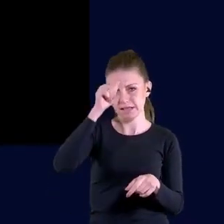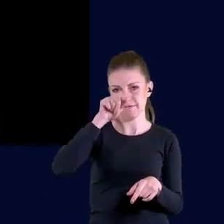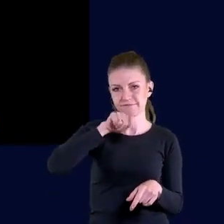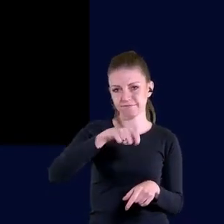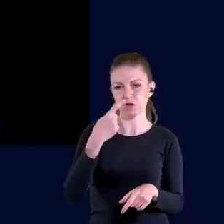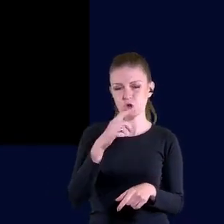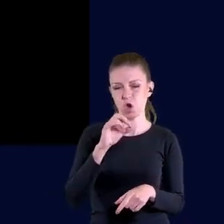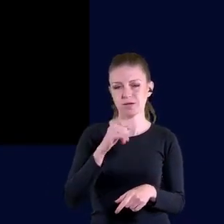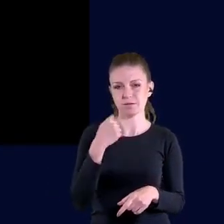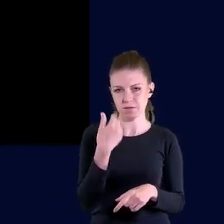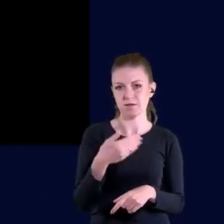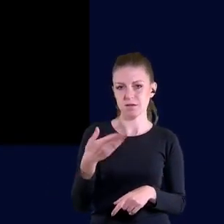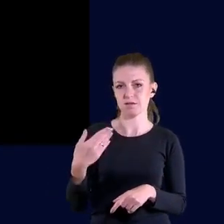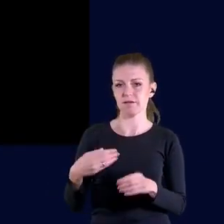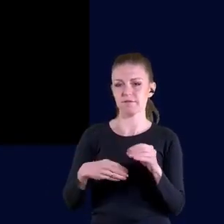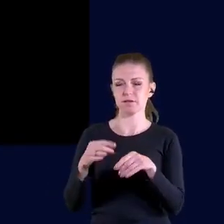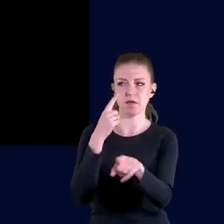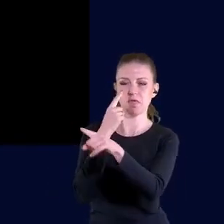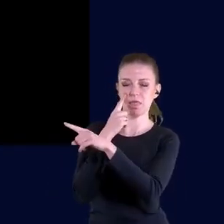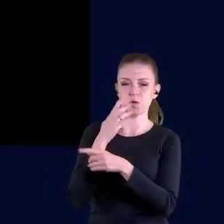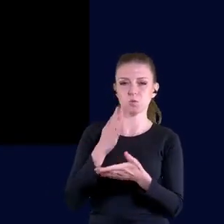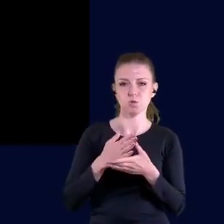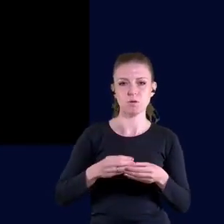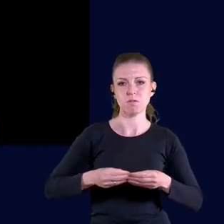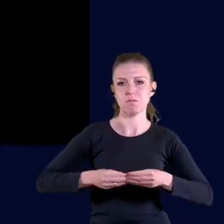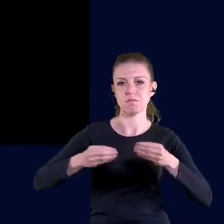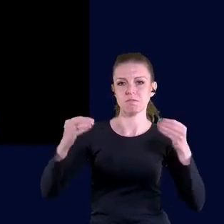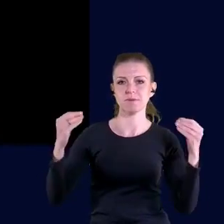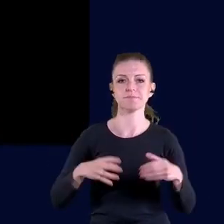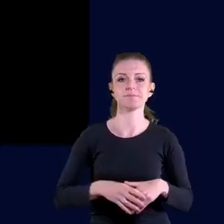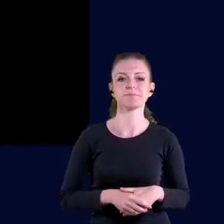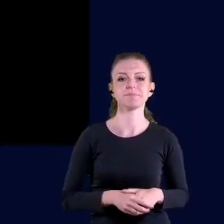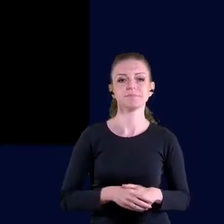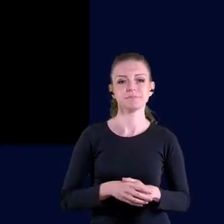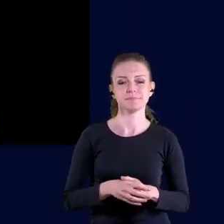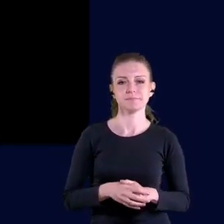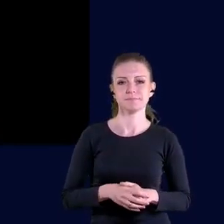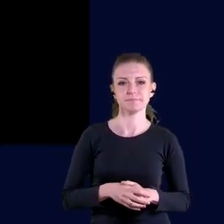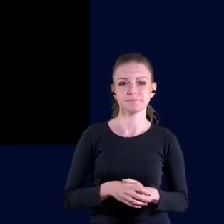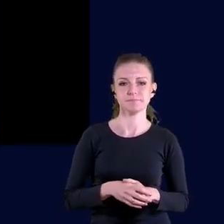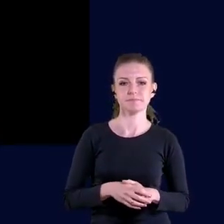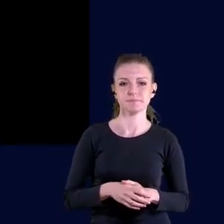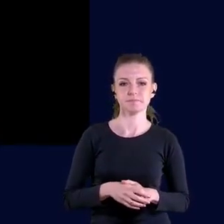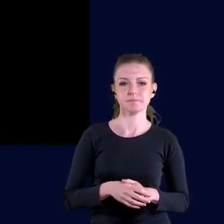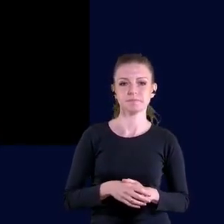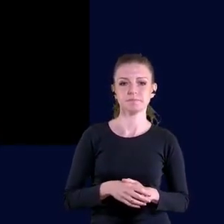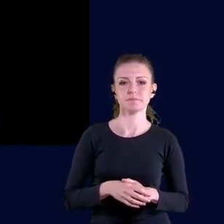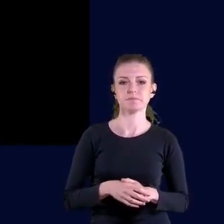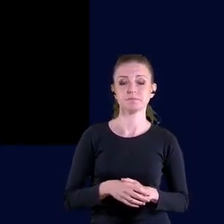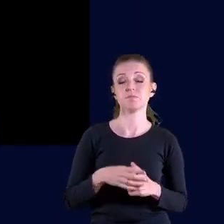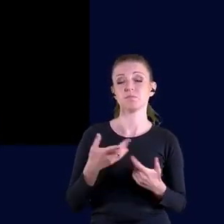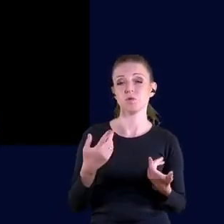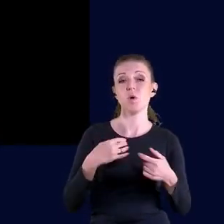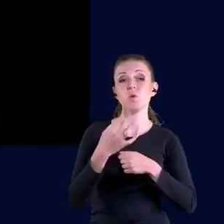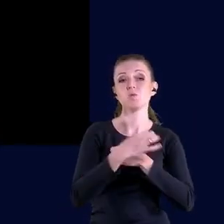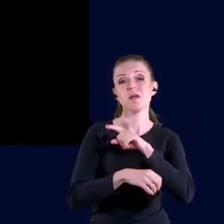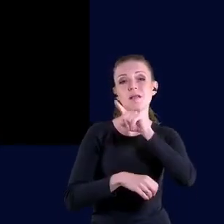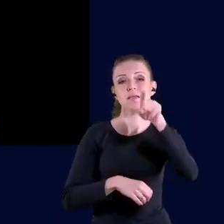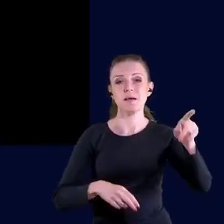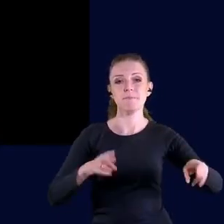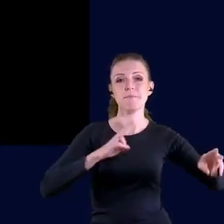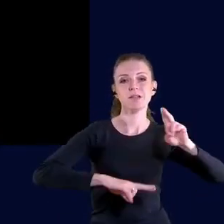niezbędne są analizy na poziomie uczelni regionu kraju Tak jak powiedziałam uczelnię Barcelońskiej założyły takie